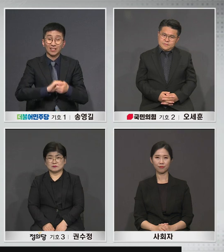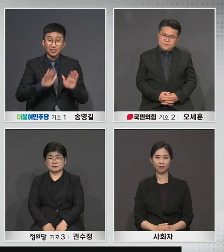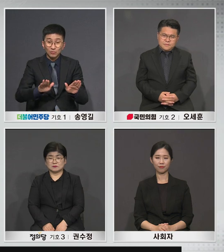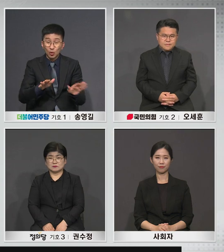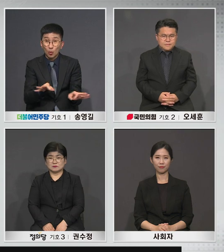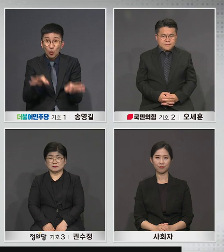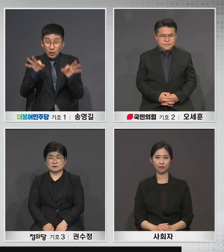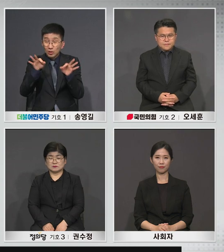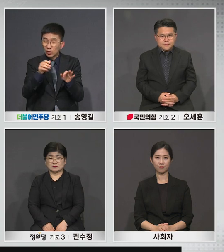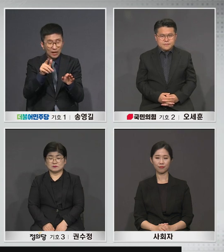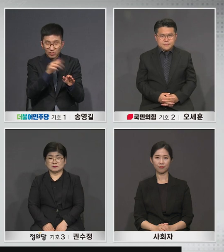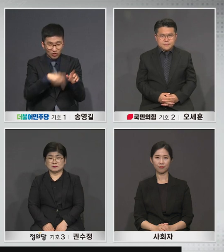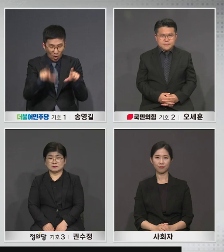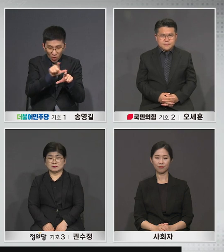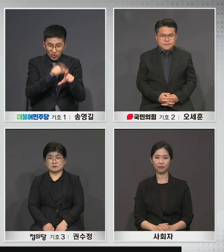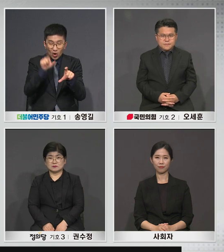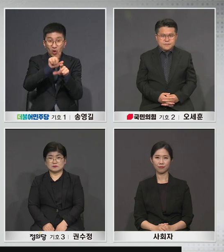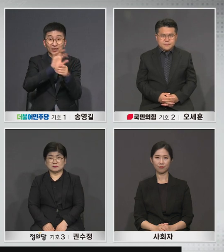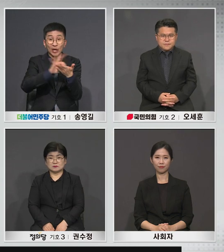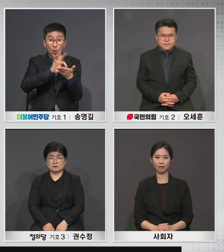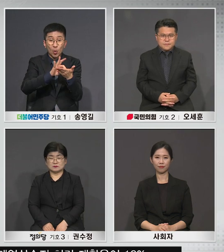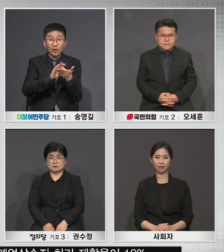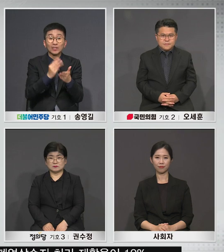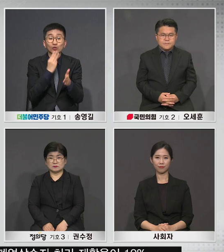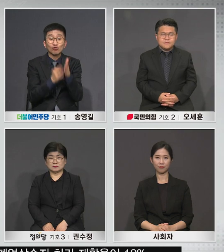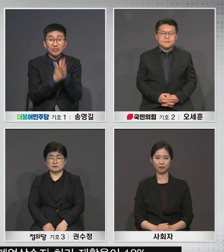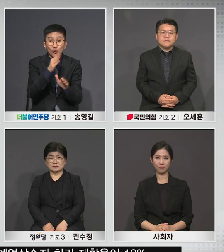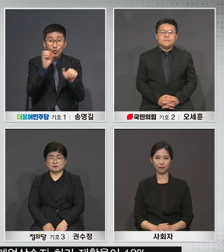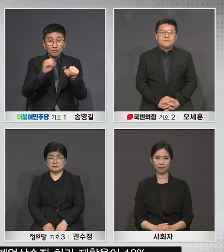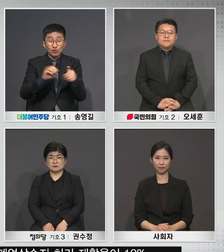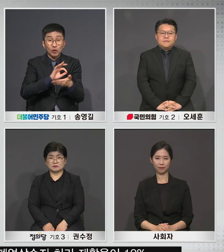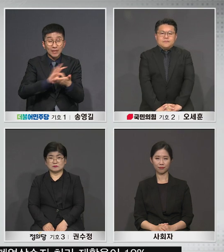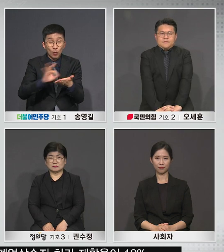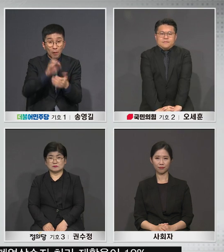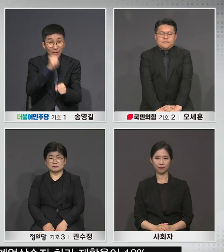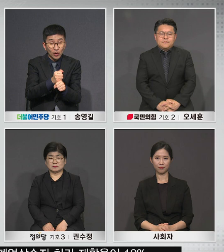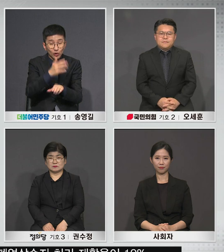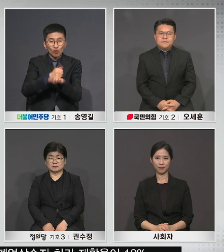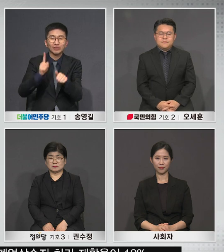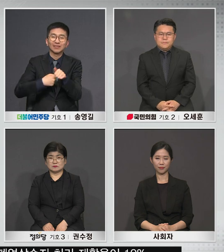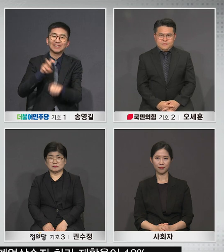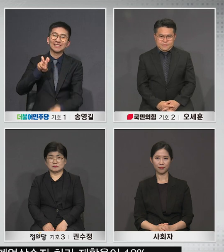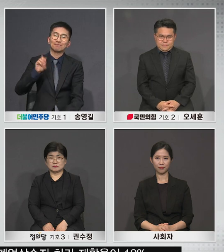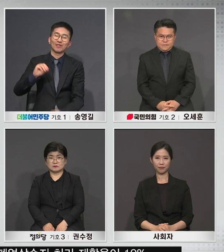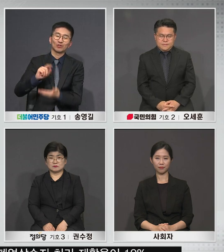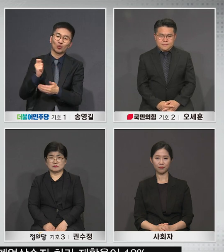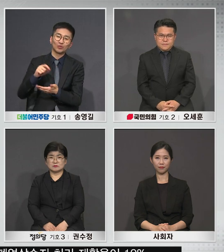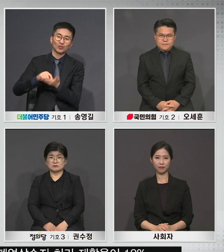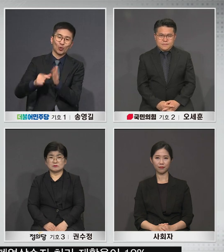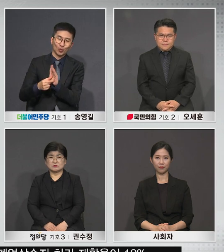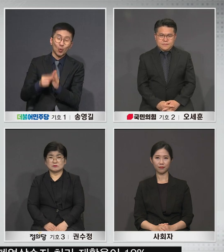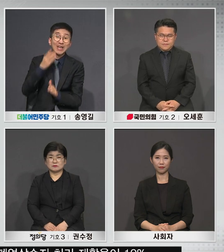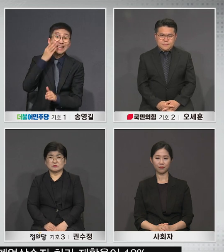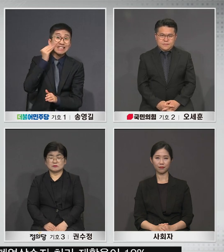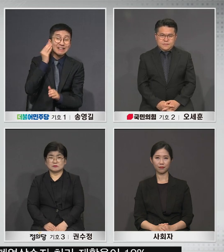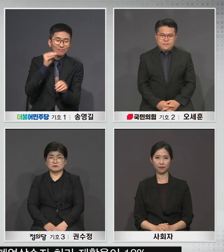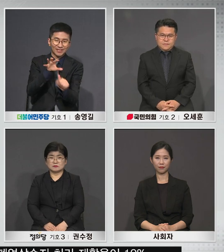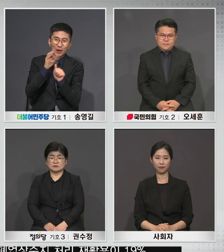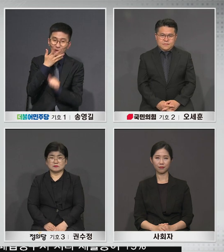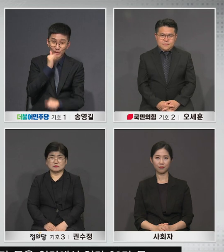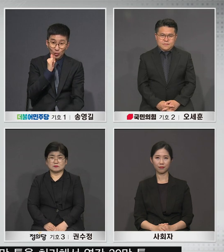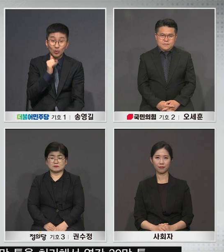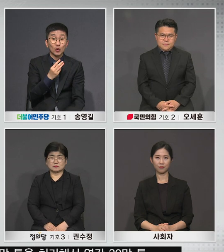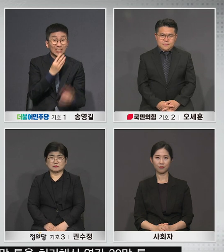처리해서 이것을 기름으로 전화시키는 그런 작업을 하겠고요. 쓰레기가 단순한 쓰레기가 아니라 오히려 산업이 자원이